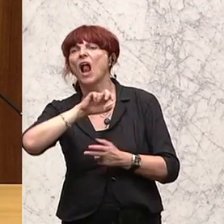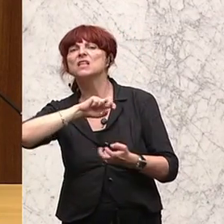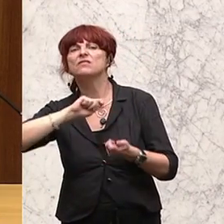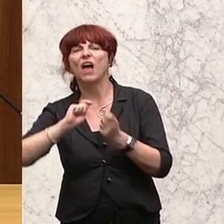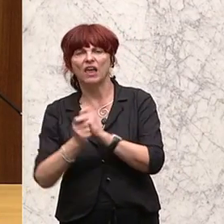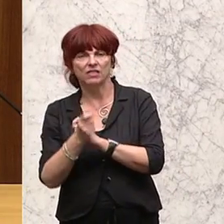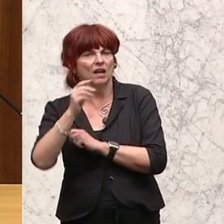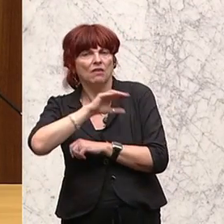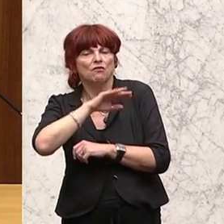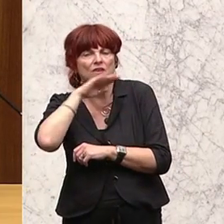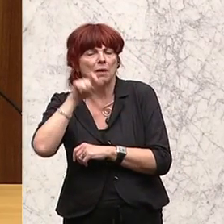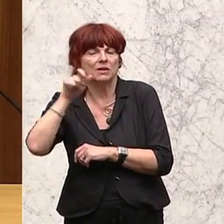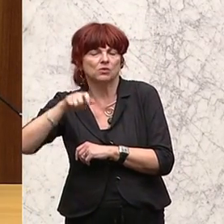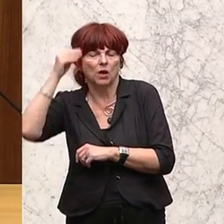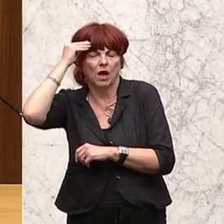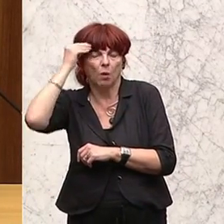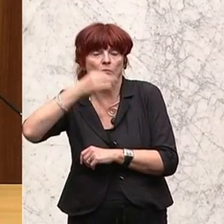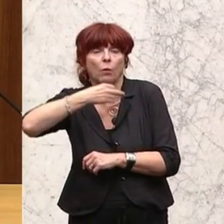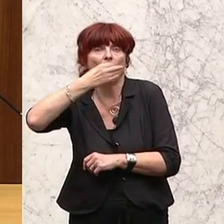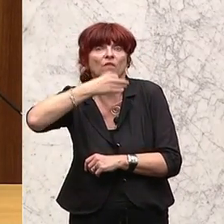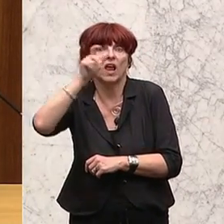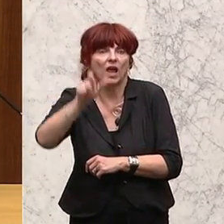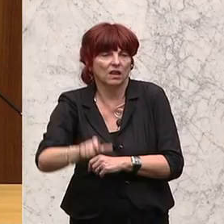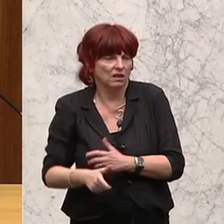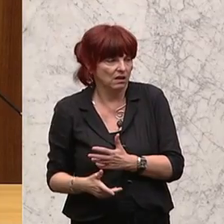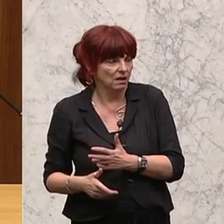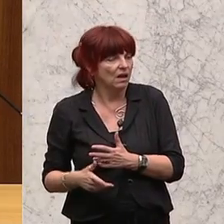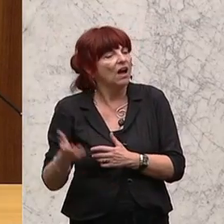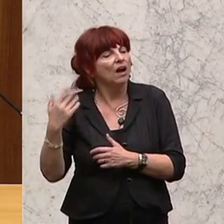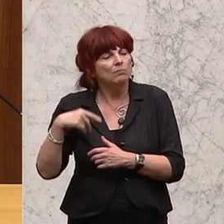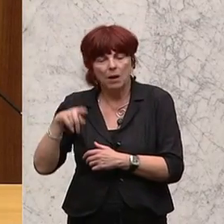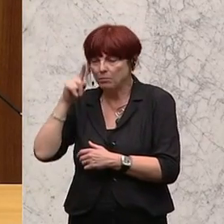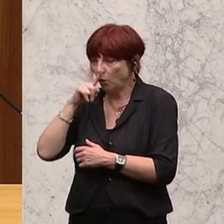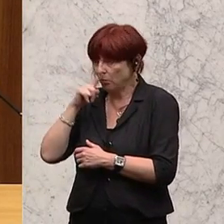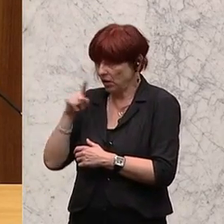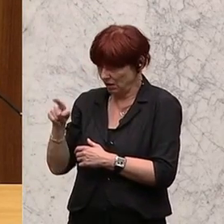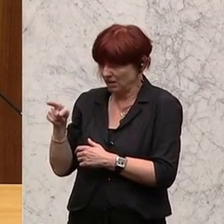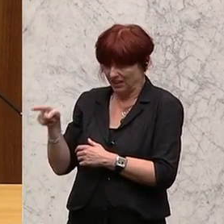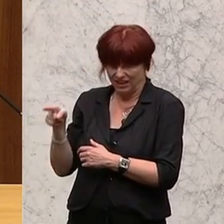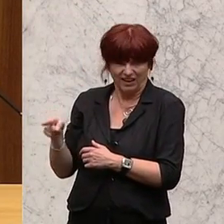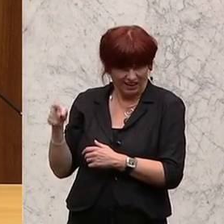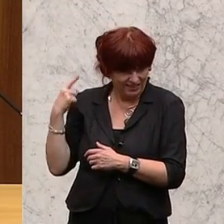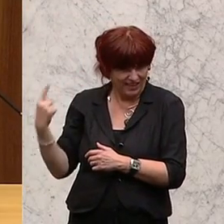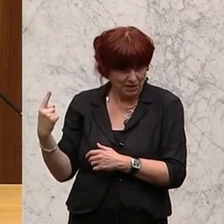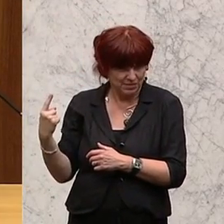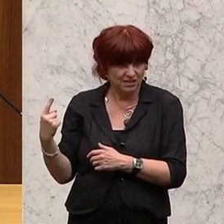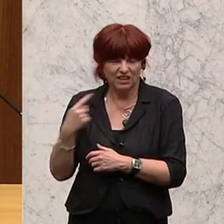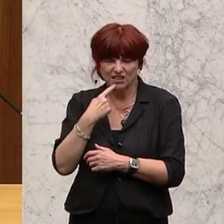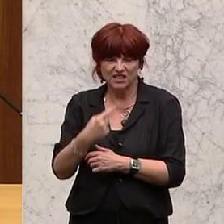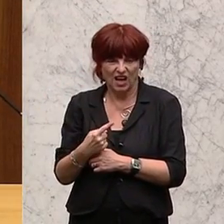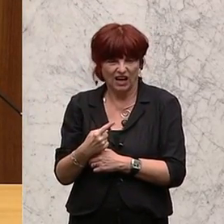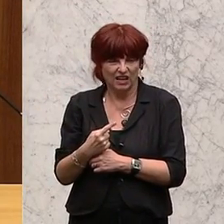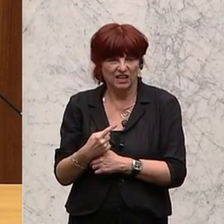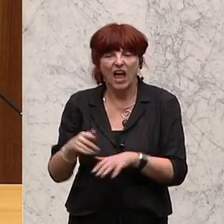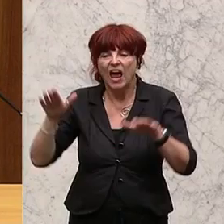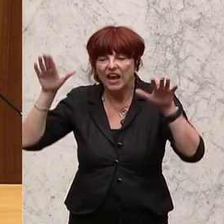gedacht, wir machen noch einmal die Probe aufs Exempel. Der Basti Fantasti hat gesagt, wir wollen die